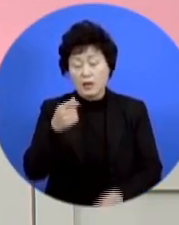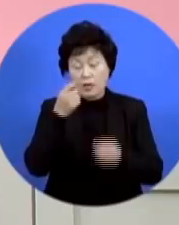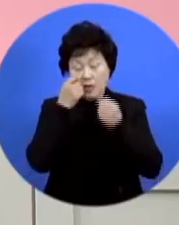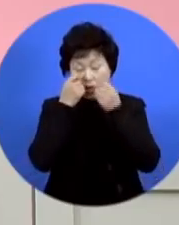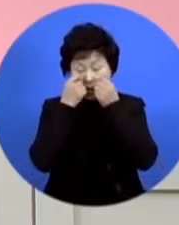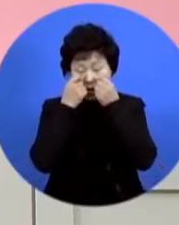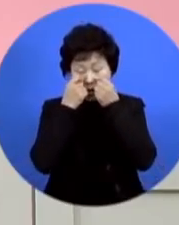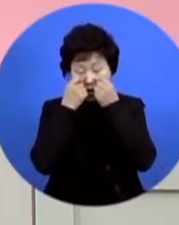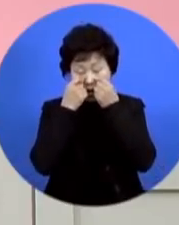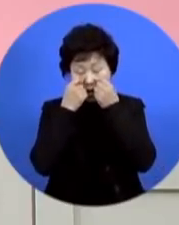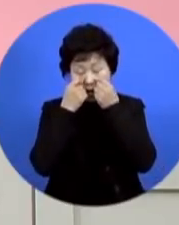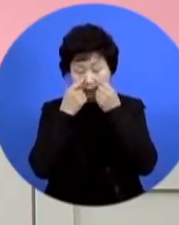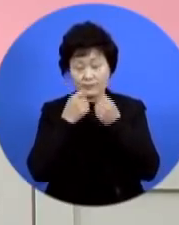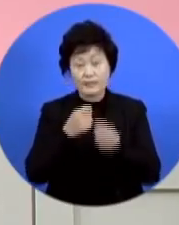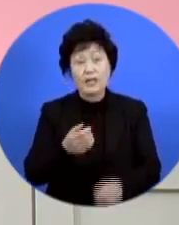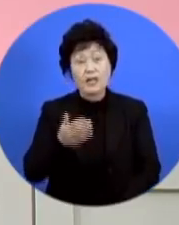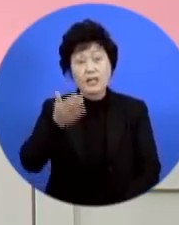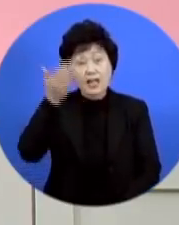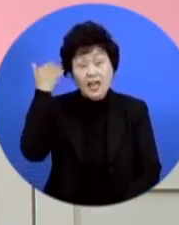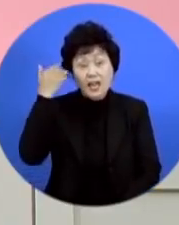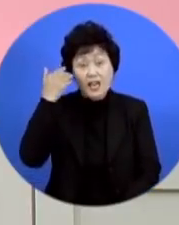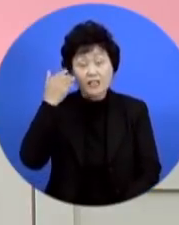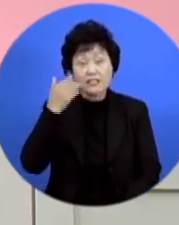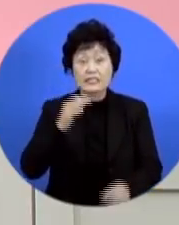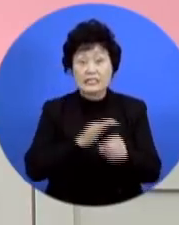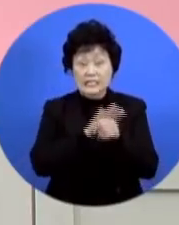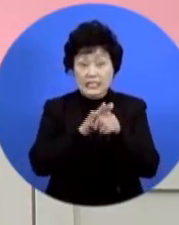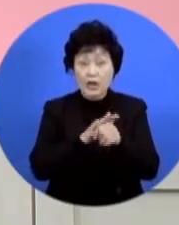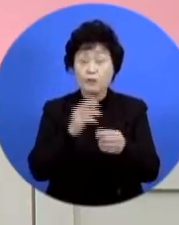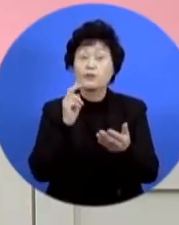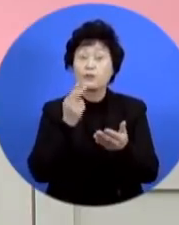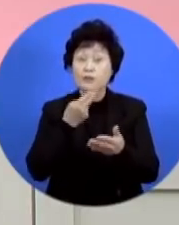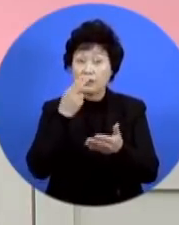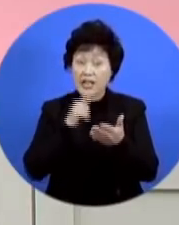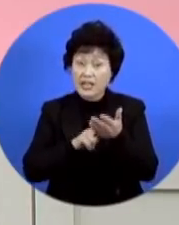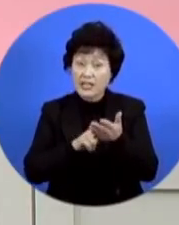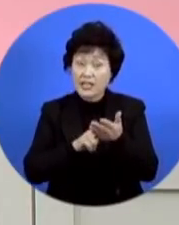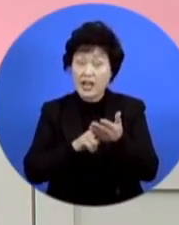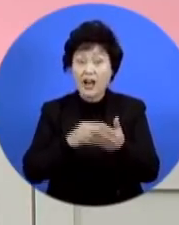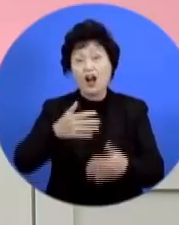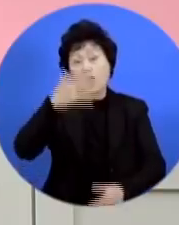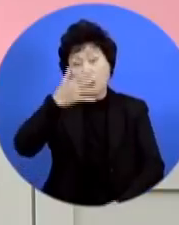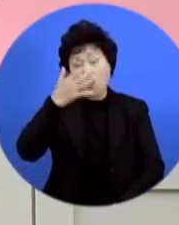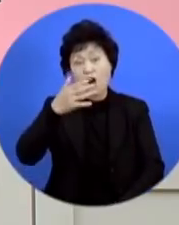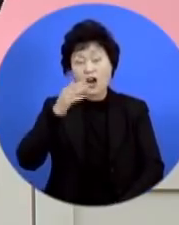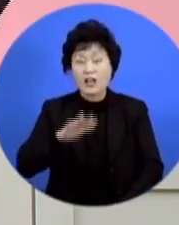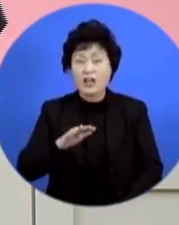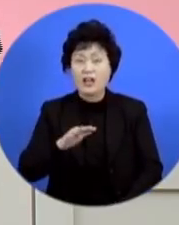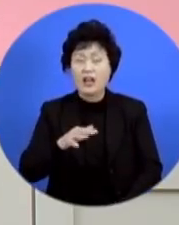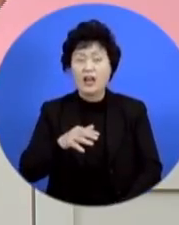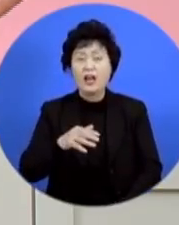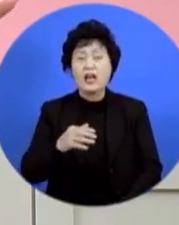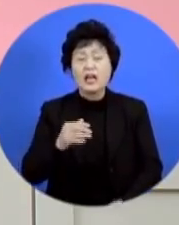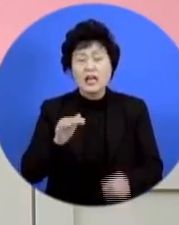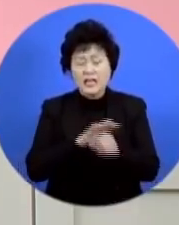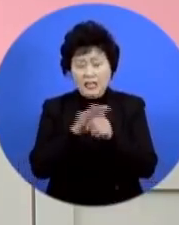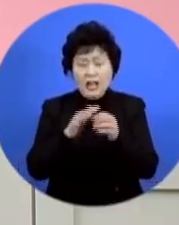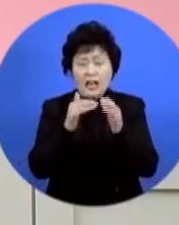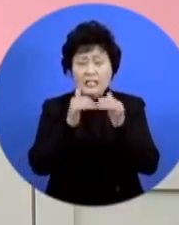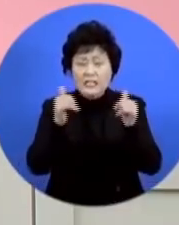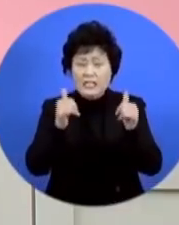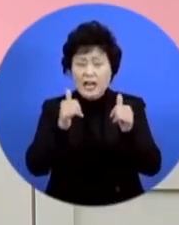그 옛날에 러브레터라는 영화에 그런 게 있었잖아요. 그 자기 조난당한 애인을 생각하면서 하얀 눈 덮인 산에 가서 그